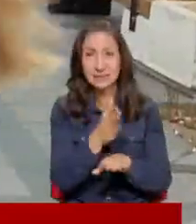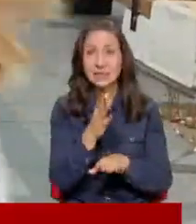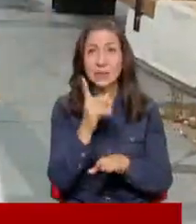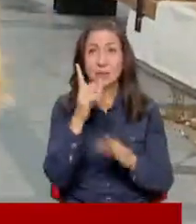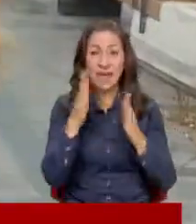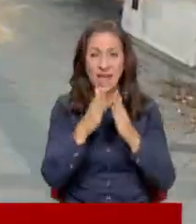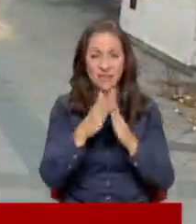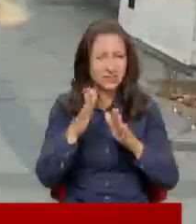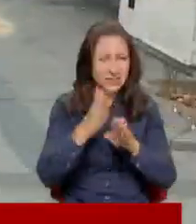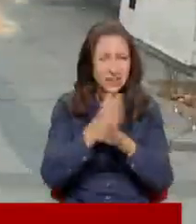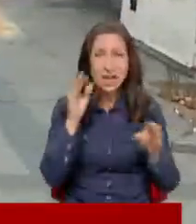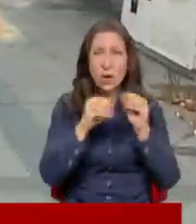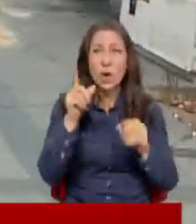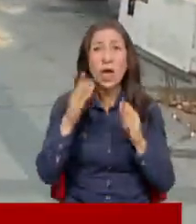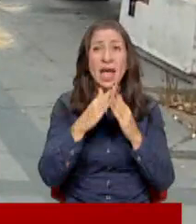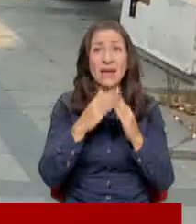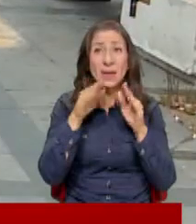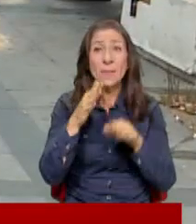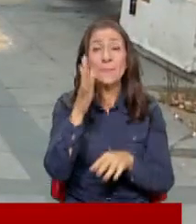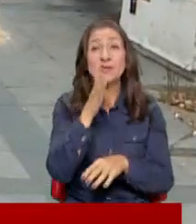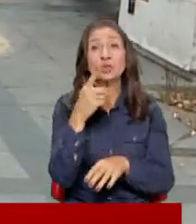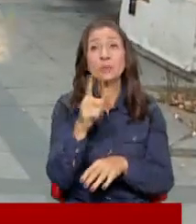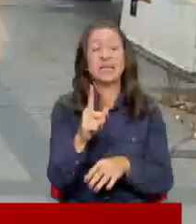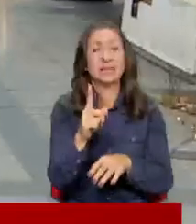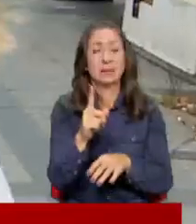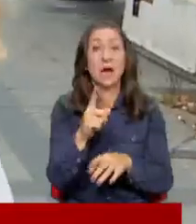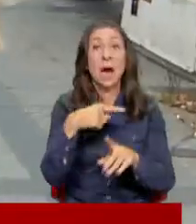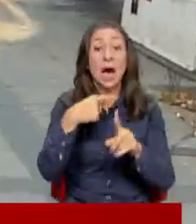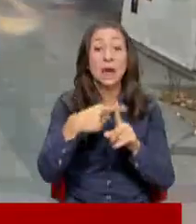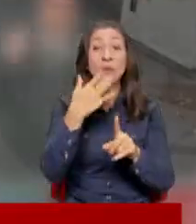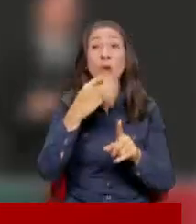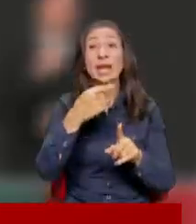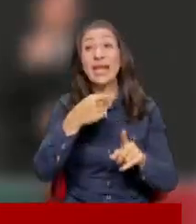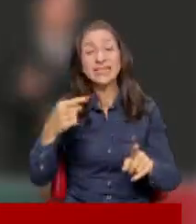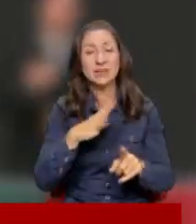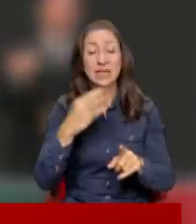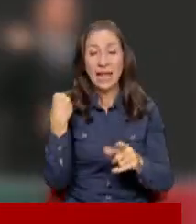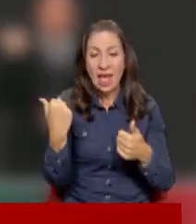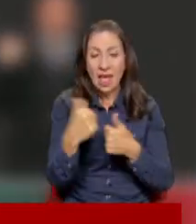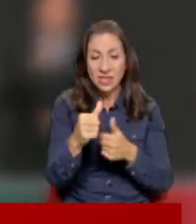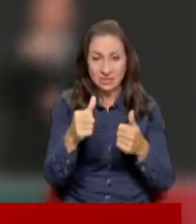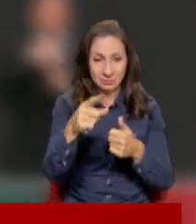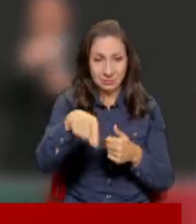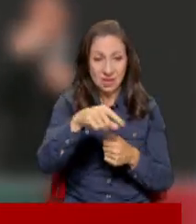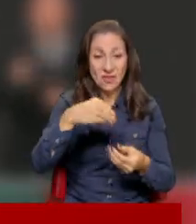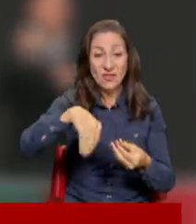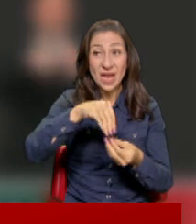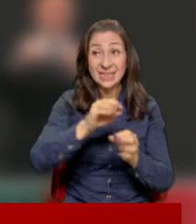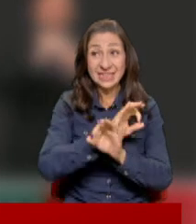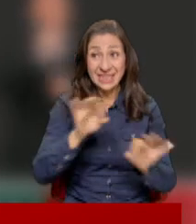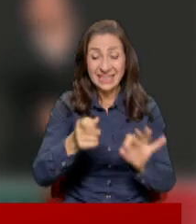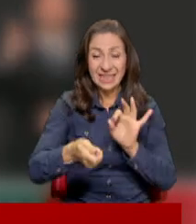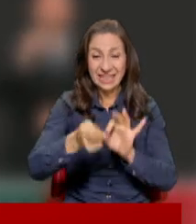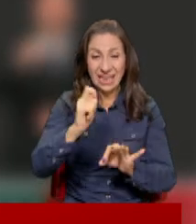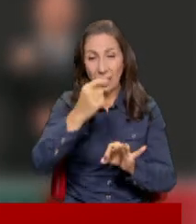ev düzmek o çocuklara bir eve atmak 500 bin lira artısı var eksiği yok yeni evlenen çiftlere faizsiz